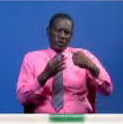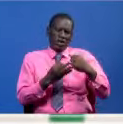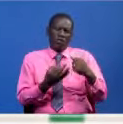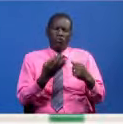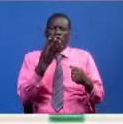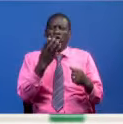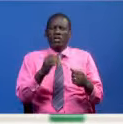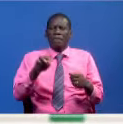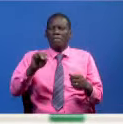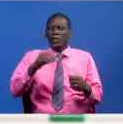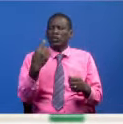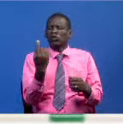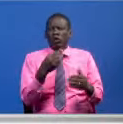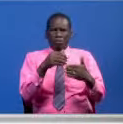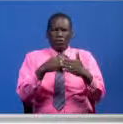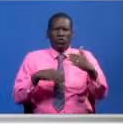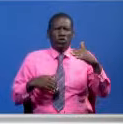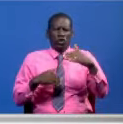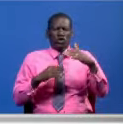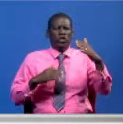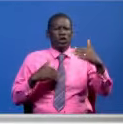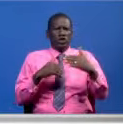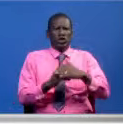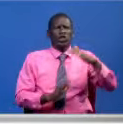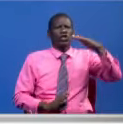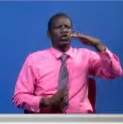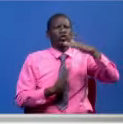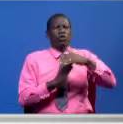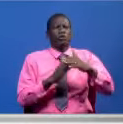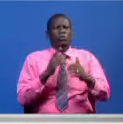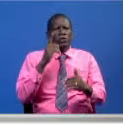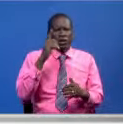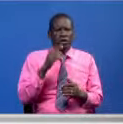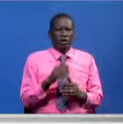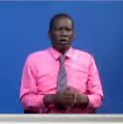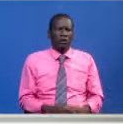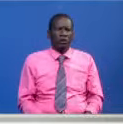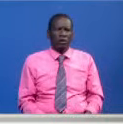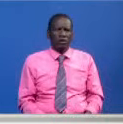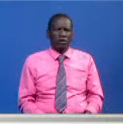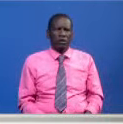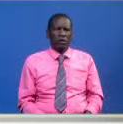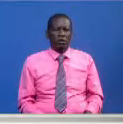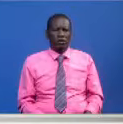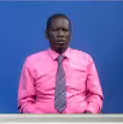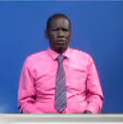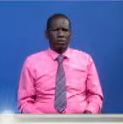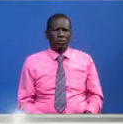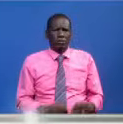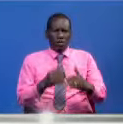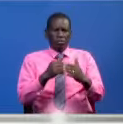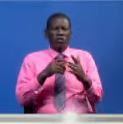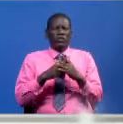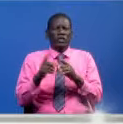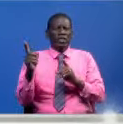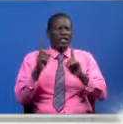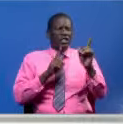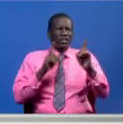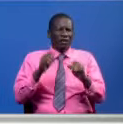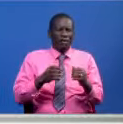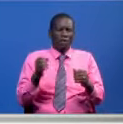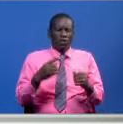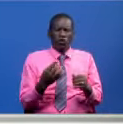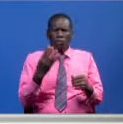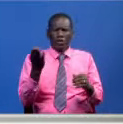pekee kabla ya kilele. Someone is coming down. Where are Neta? Kabla ya kuanza safari yake Aprili mwezi